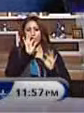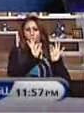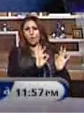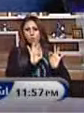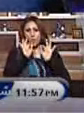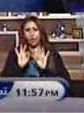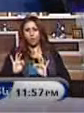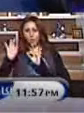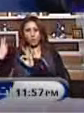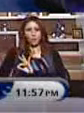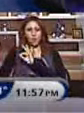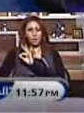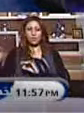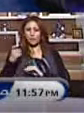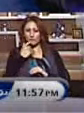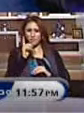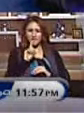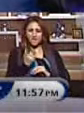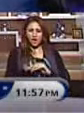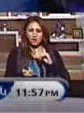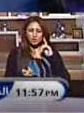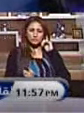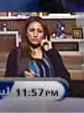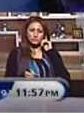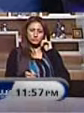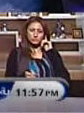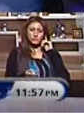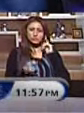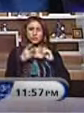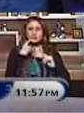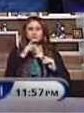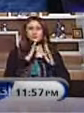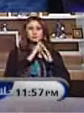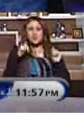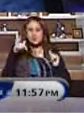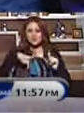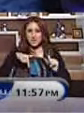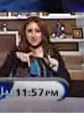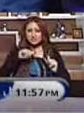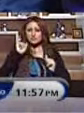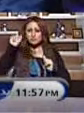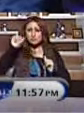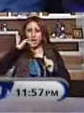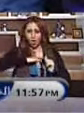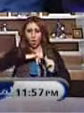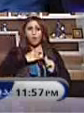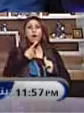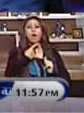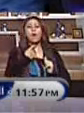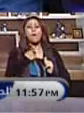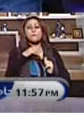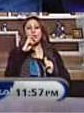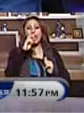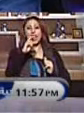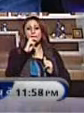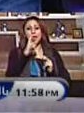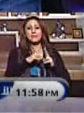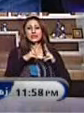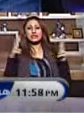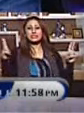المصريون المصر بطبيعته ا يحب الاطناب في الكلام دي طبيعته ولذلك انت لما